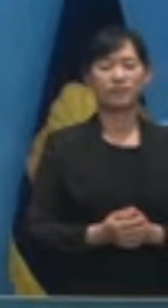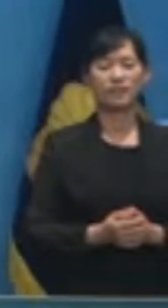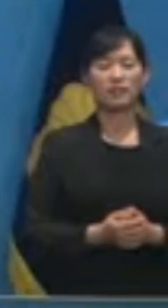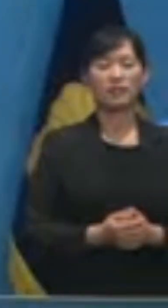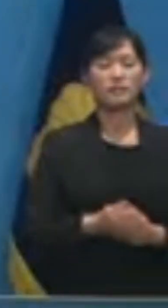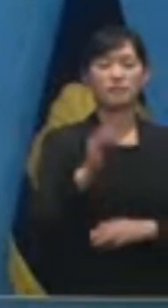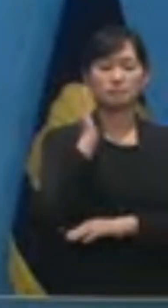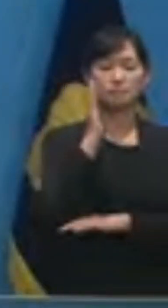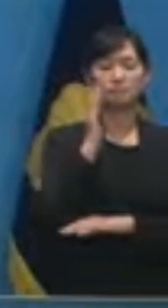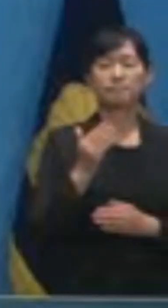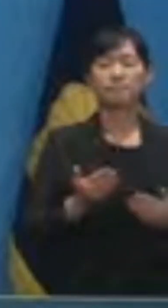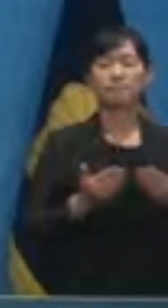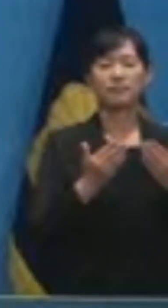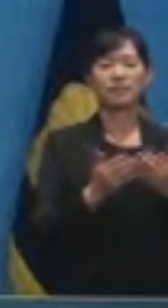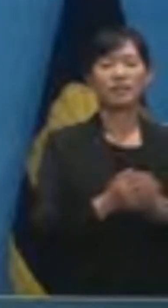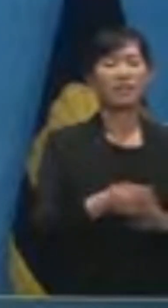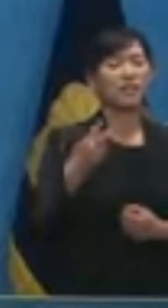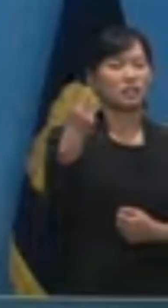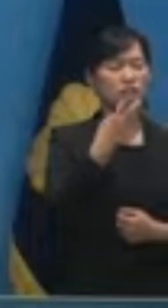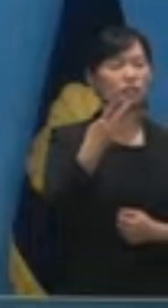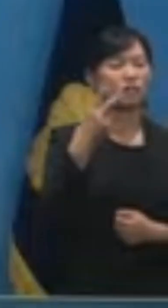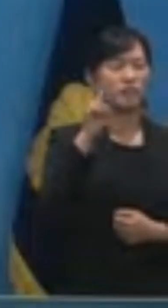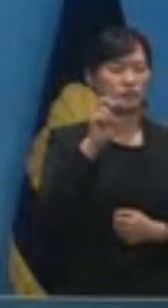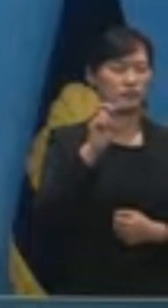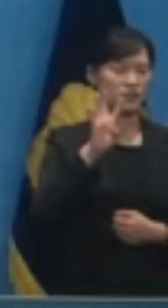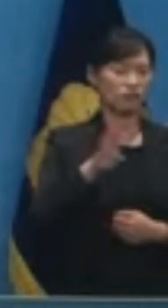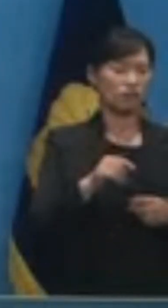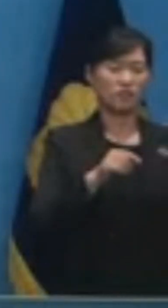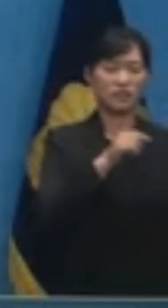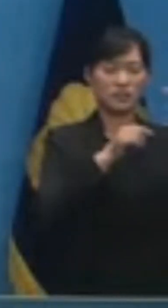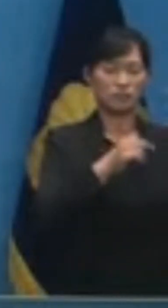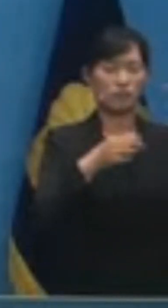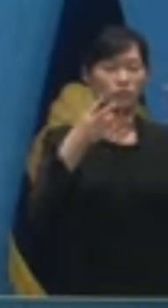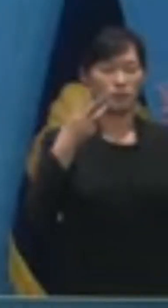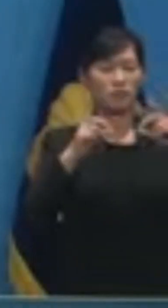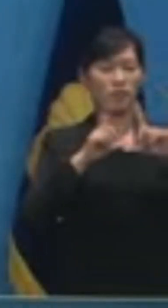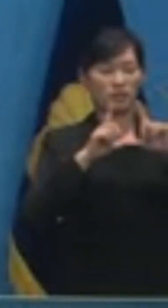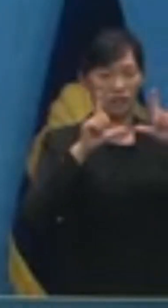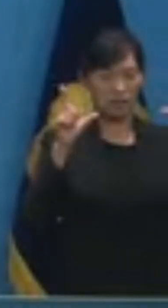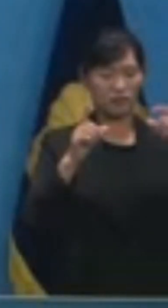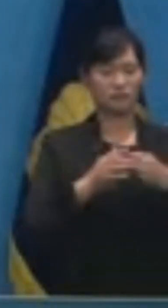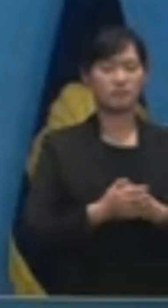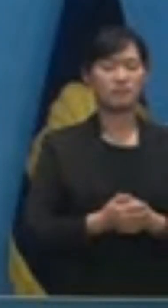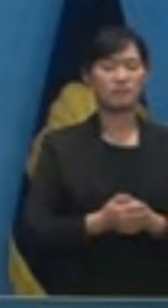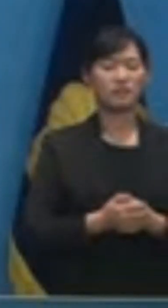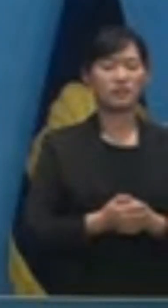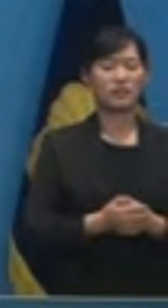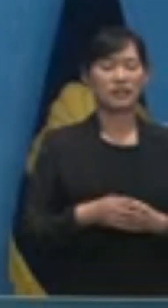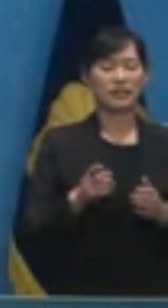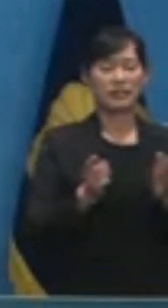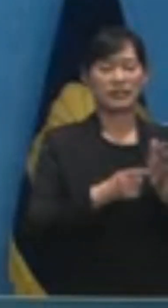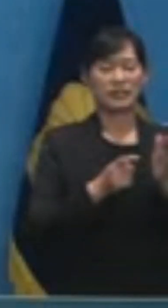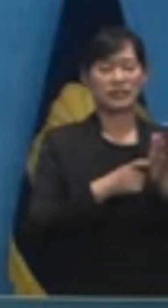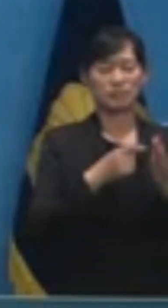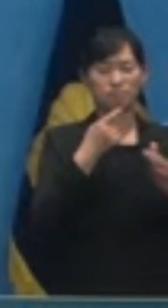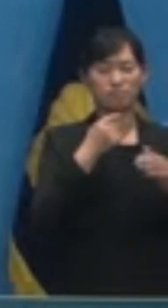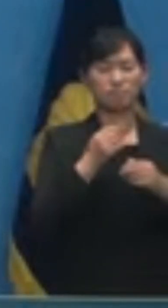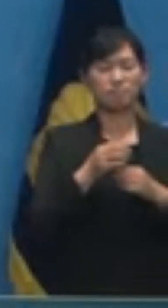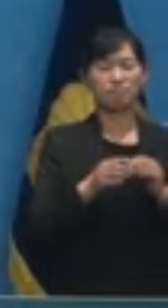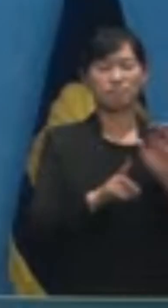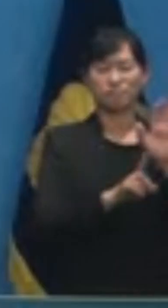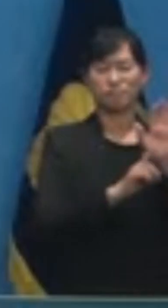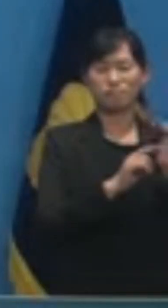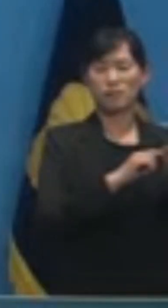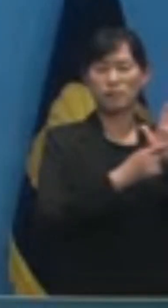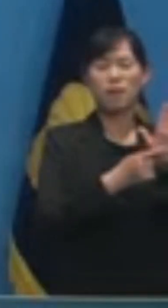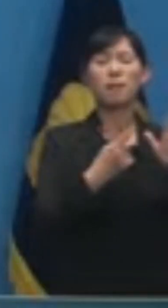기자회견문 낭독하겠습니다. 2024년 12월 3일 22시 23분경 긴급 브리핑을 연